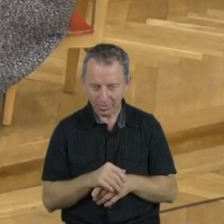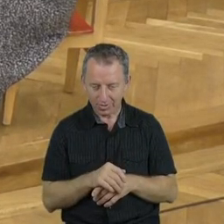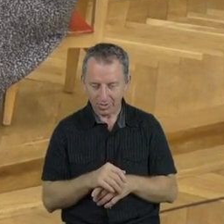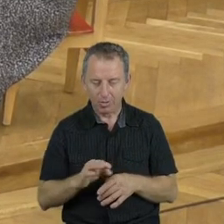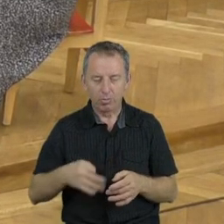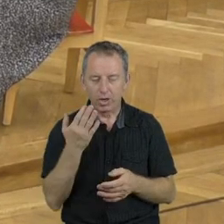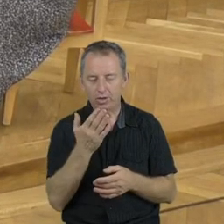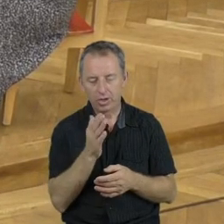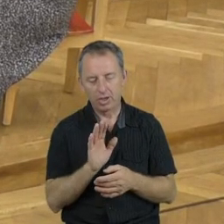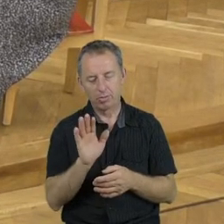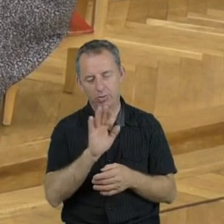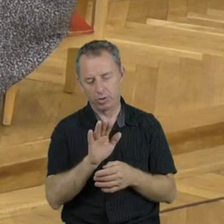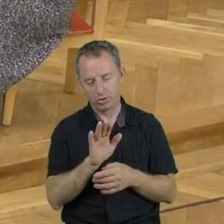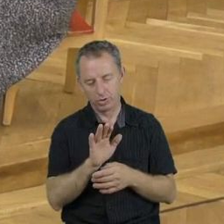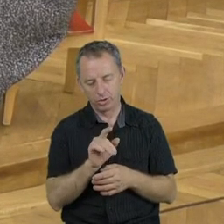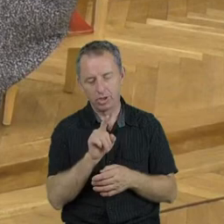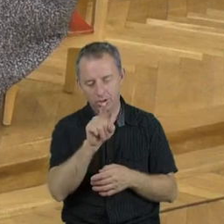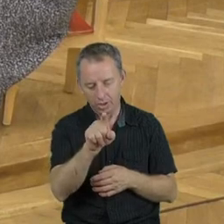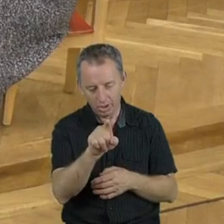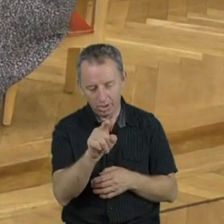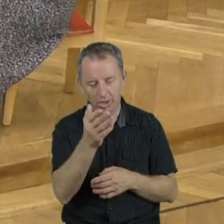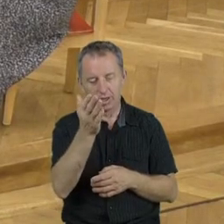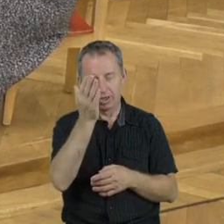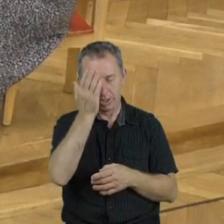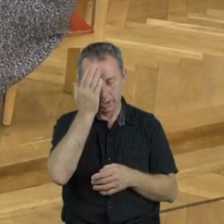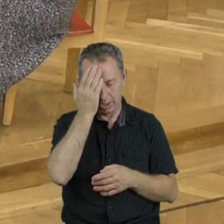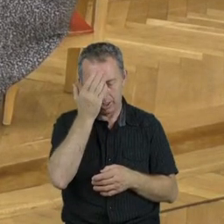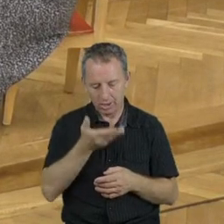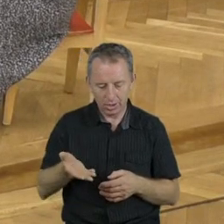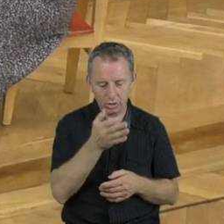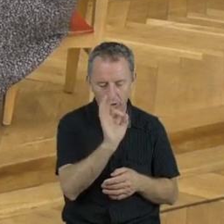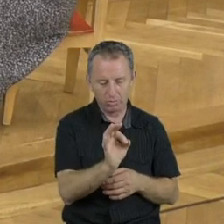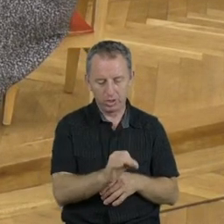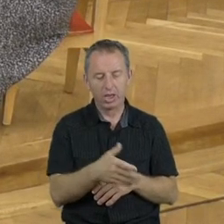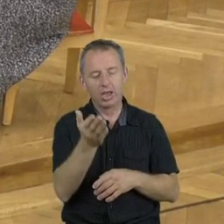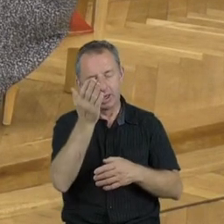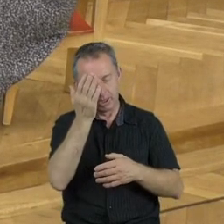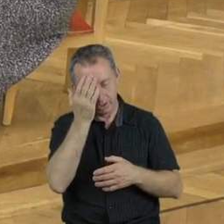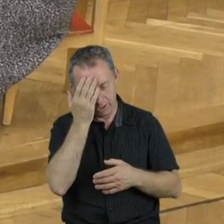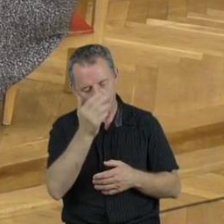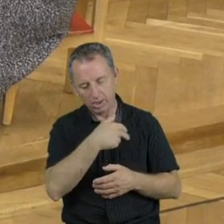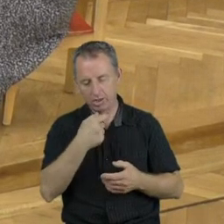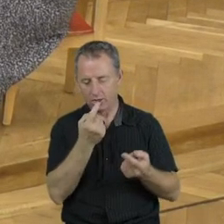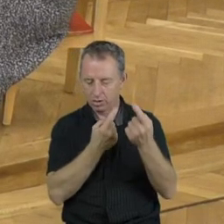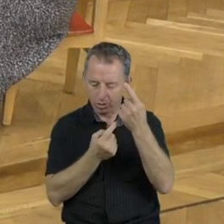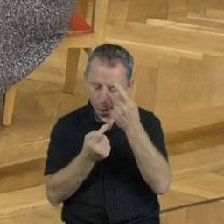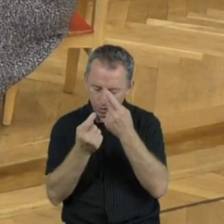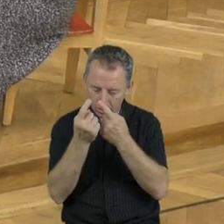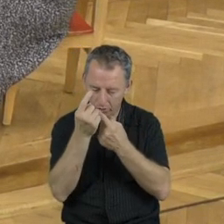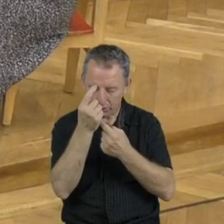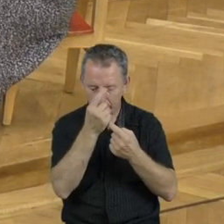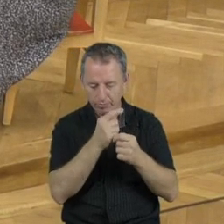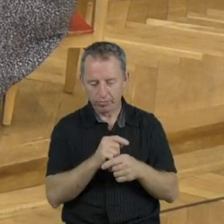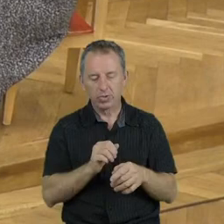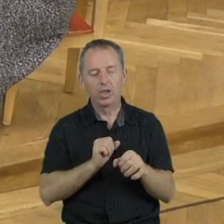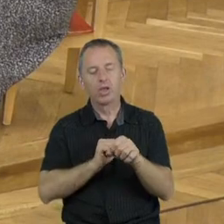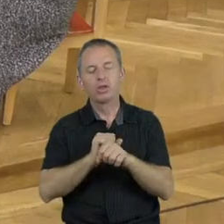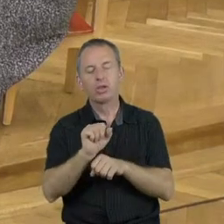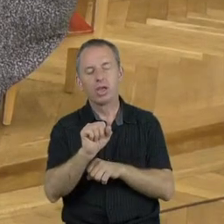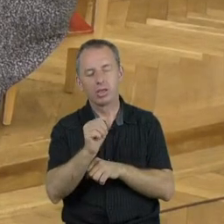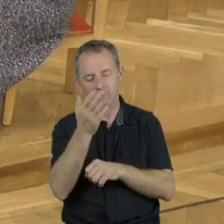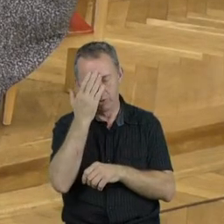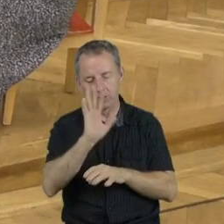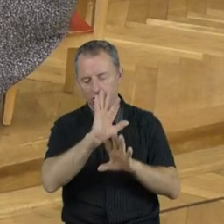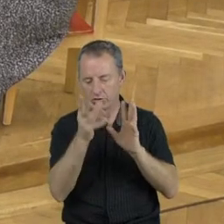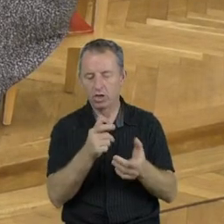Panie Boże, Ty nas dobrze znasz. Znasz nawet nasze myśli. Słyszysz wszystko, co robimy,